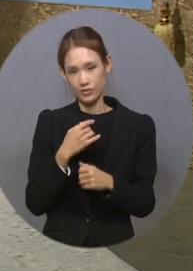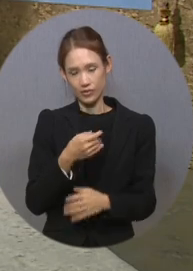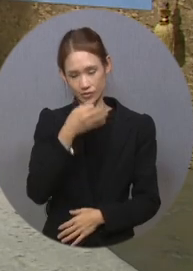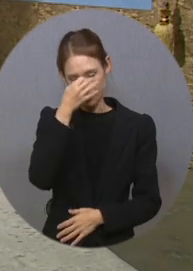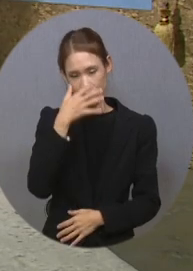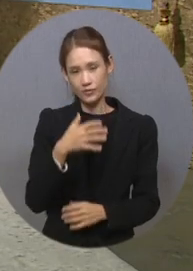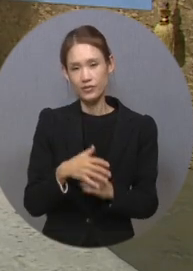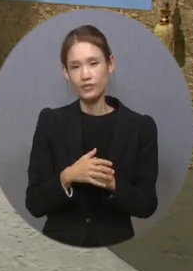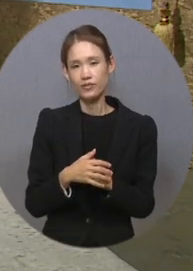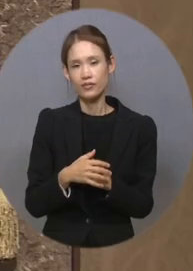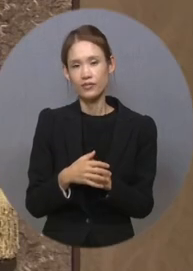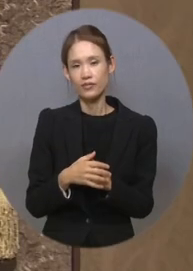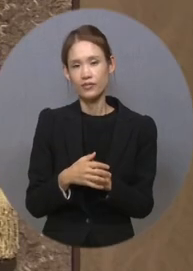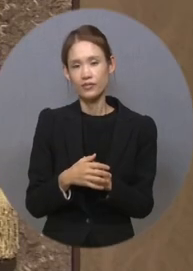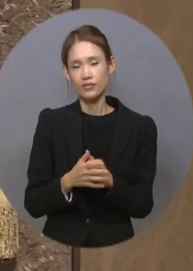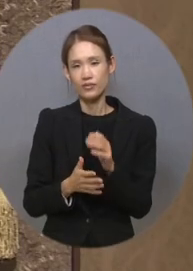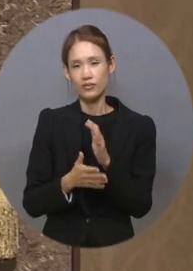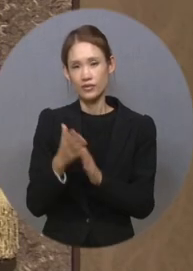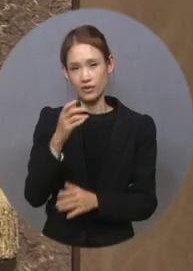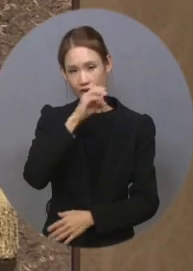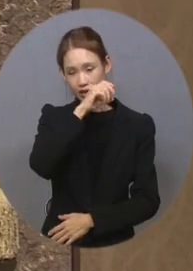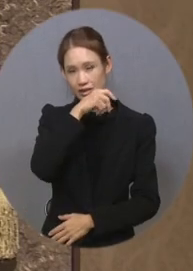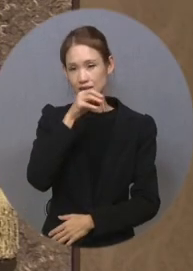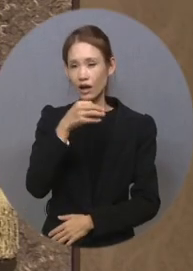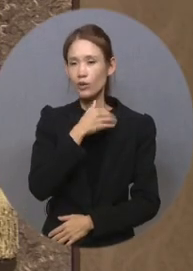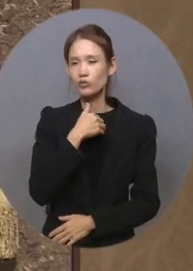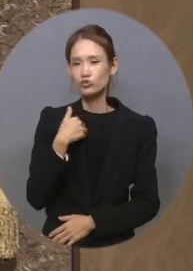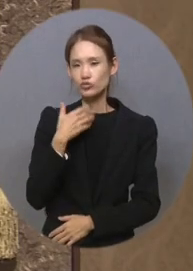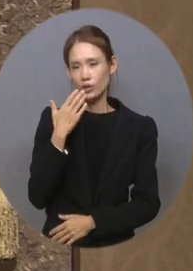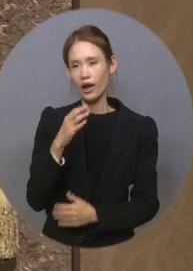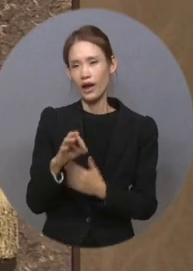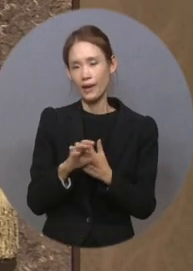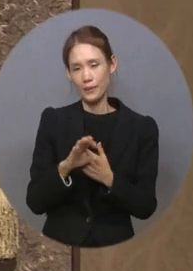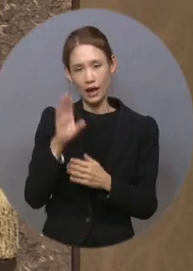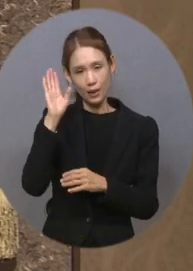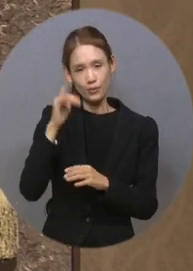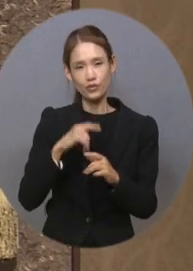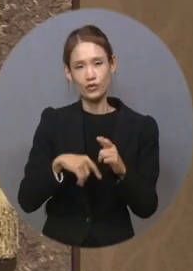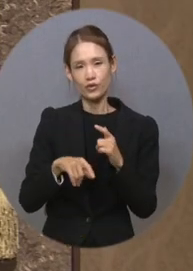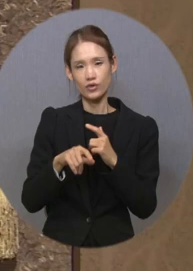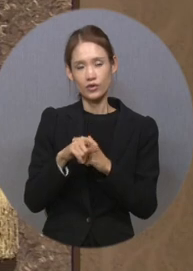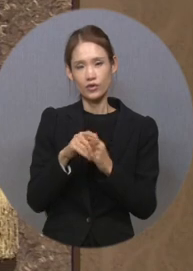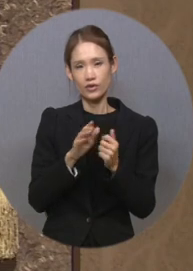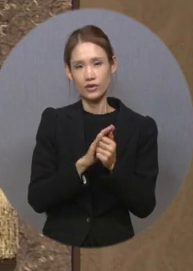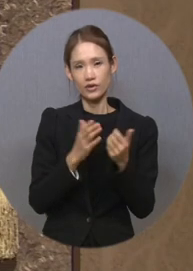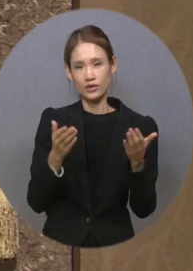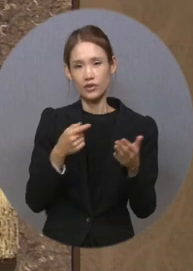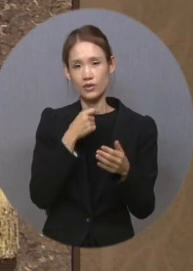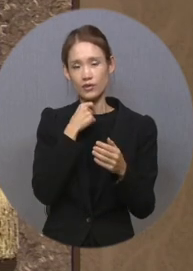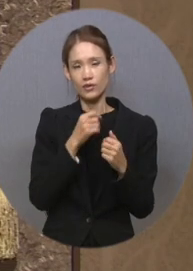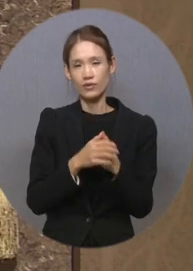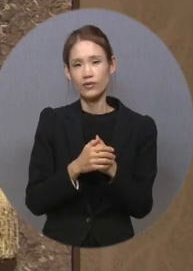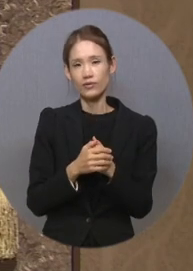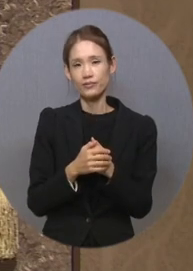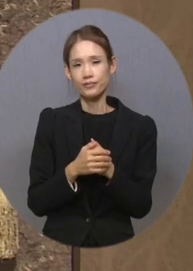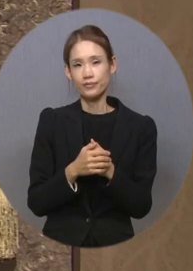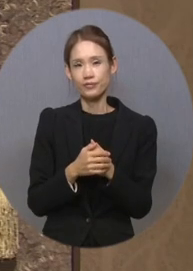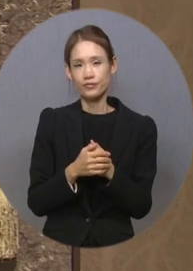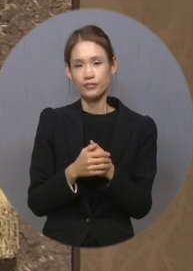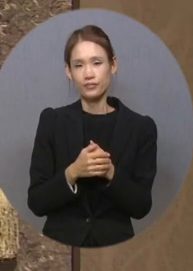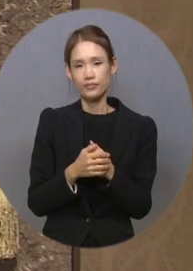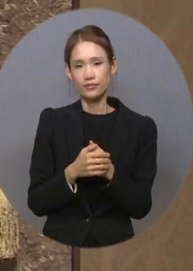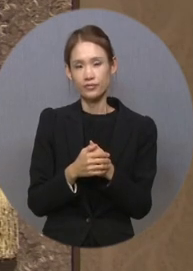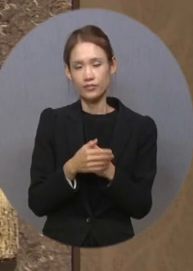미안하지요. 그래서 네. 시가 재정 여건이 괜찮다면은 앞으로 조금 이제 더 해드리려고 그러고 또 우리